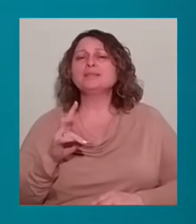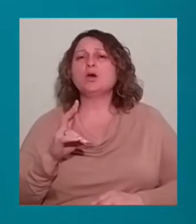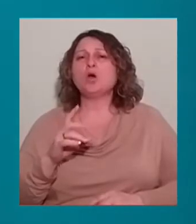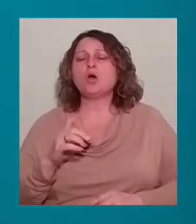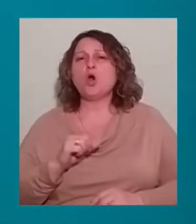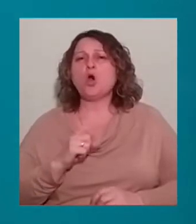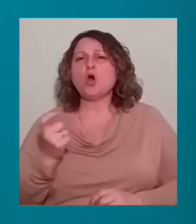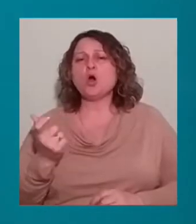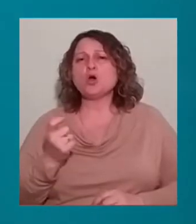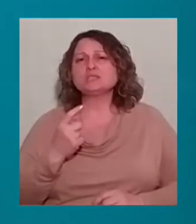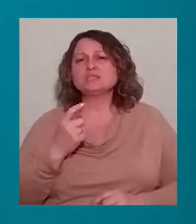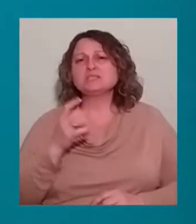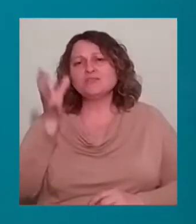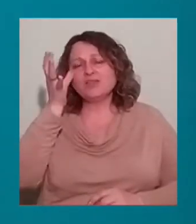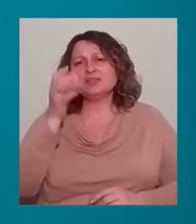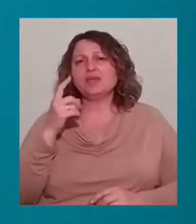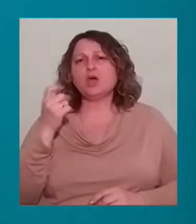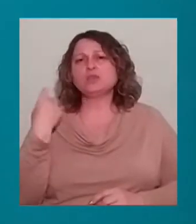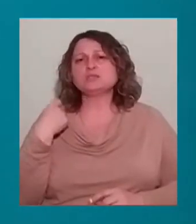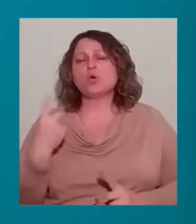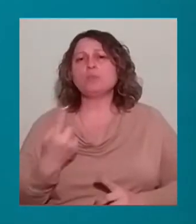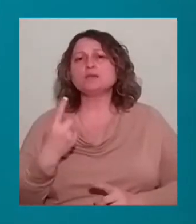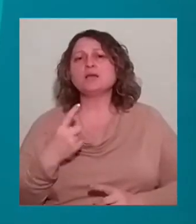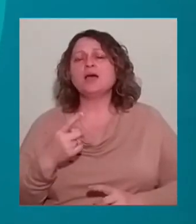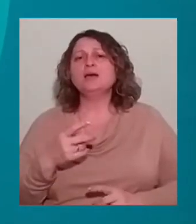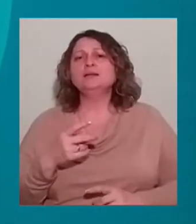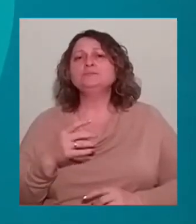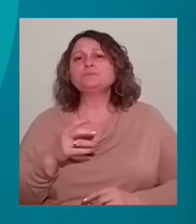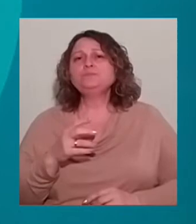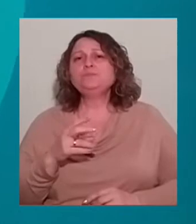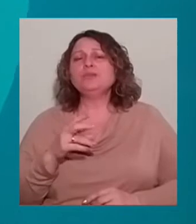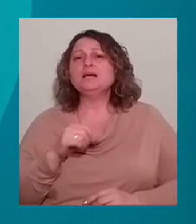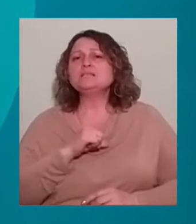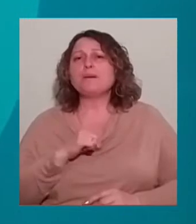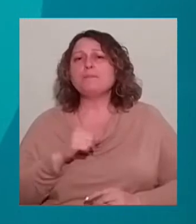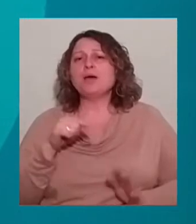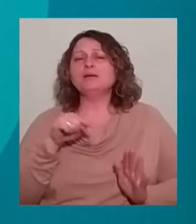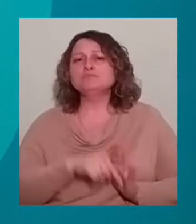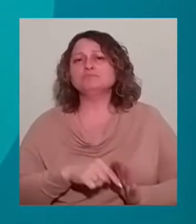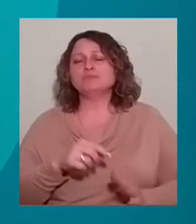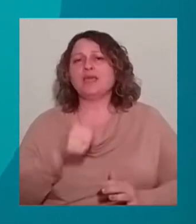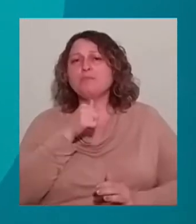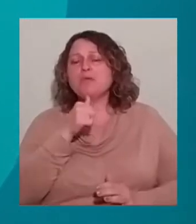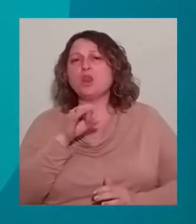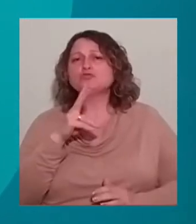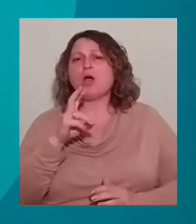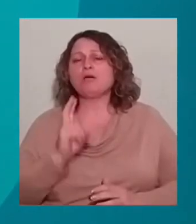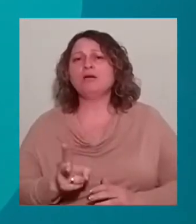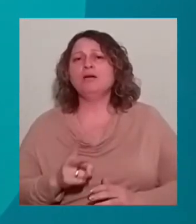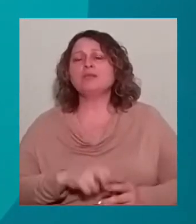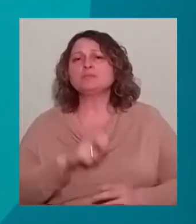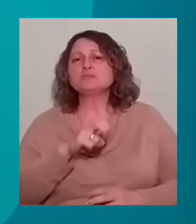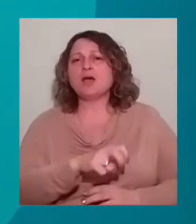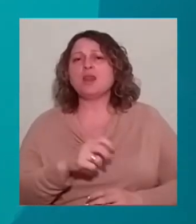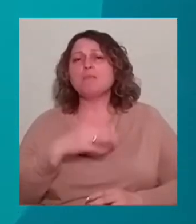журналістам Суспільного розповів директор департаменту Олександр Лунчак. Саме на його ім'я батьки учнів цієї школи написали скаргу на